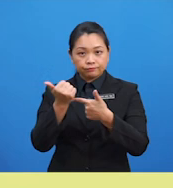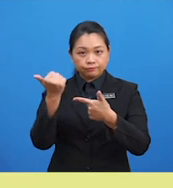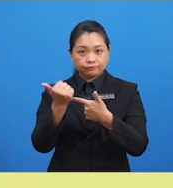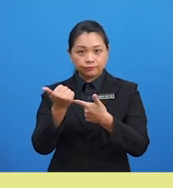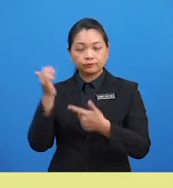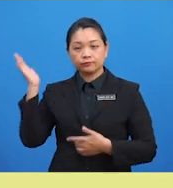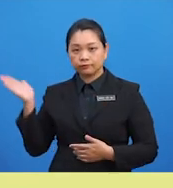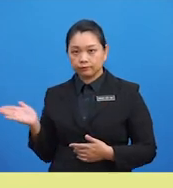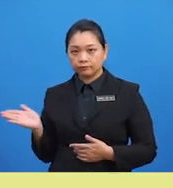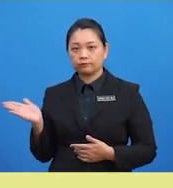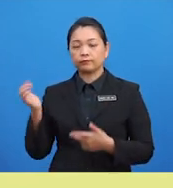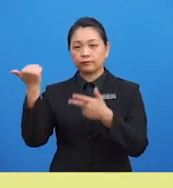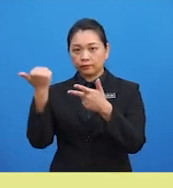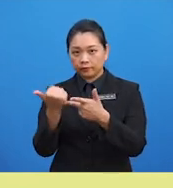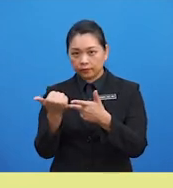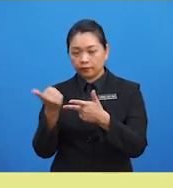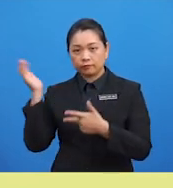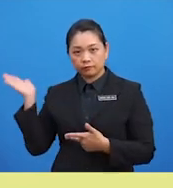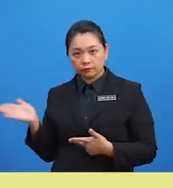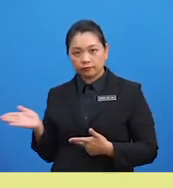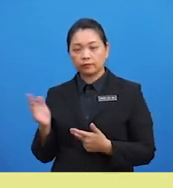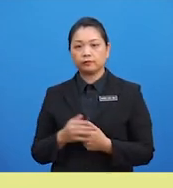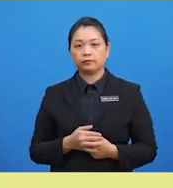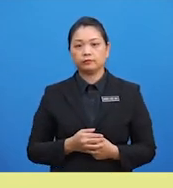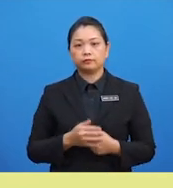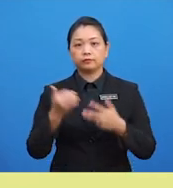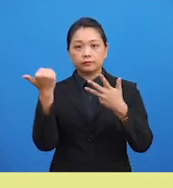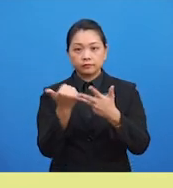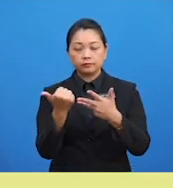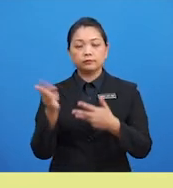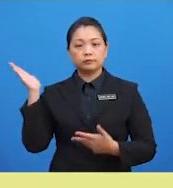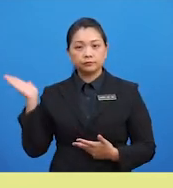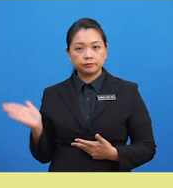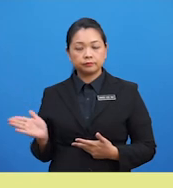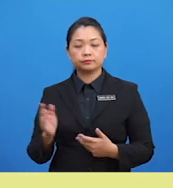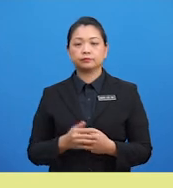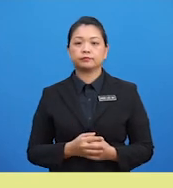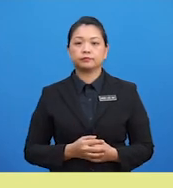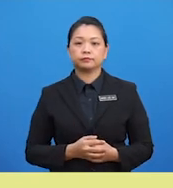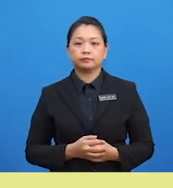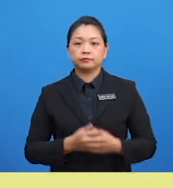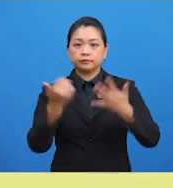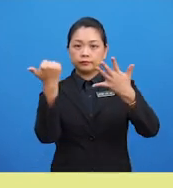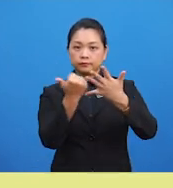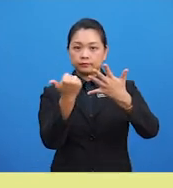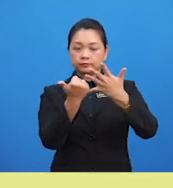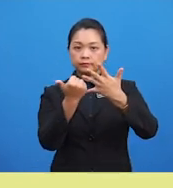SolidWorks. Yang ketiga, SolidWorks. Yang keempat, Inventor. Dan yang